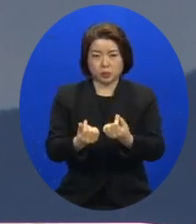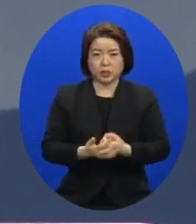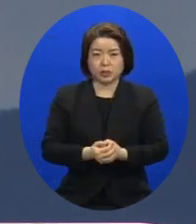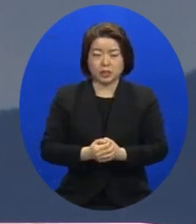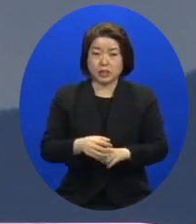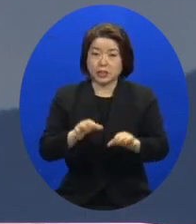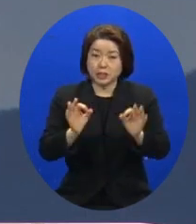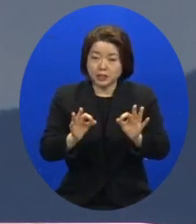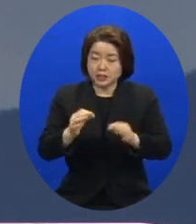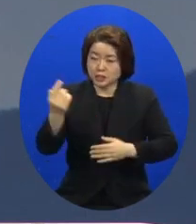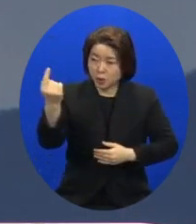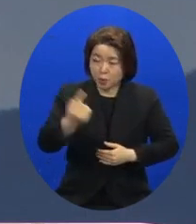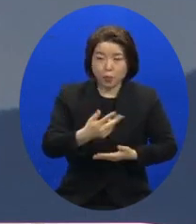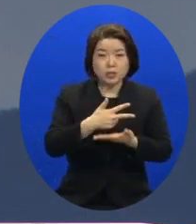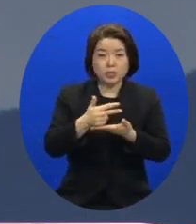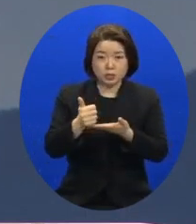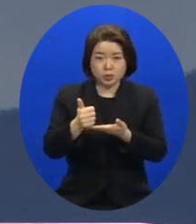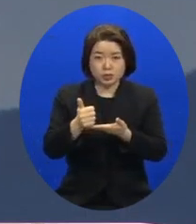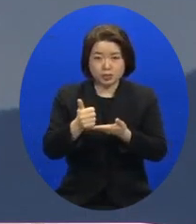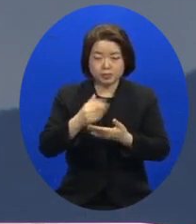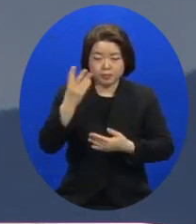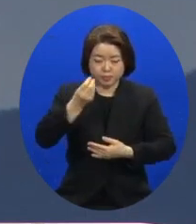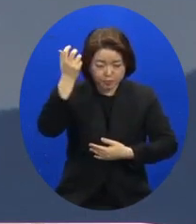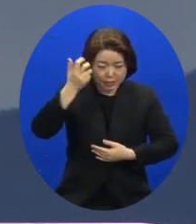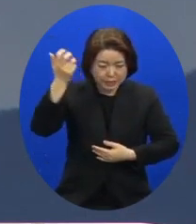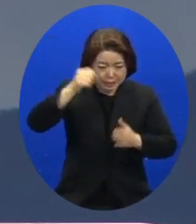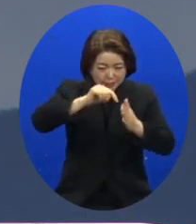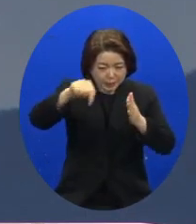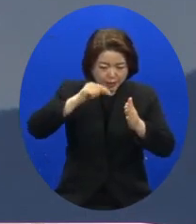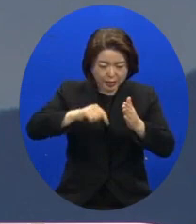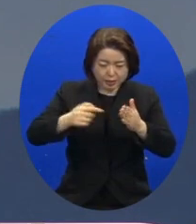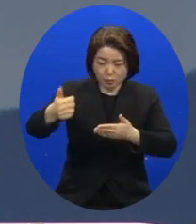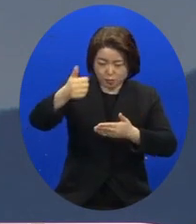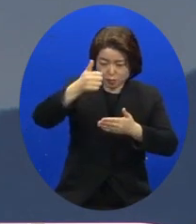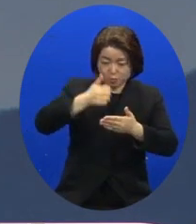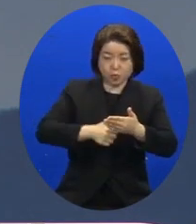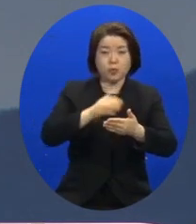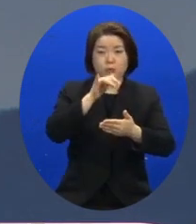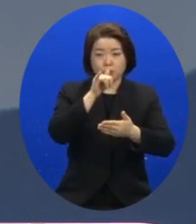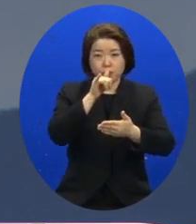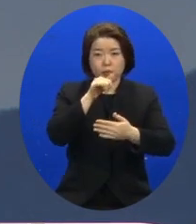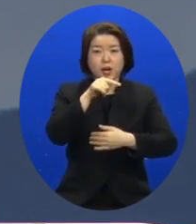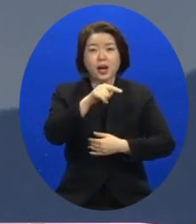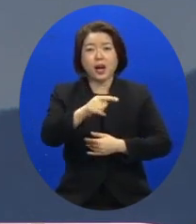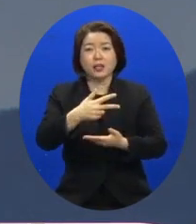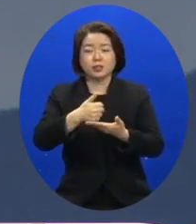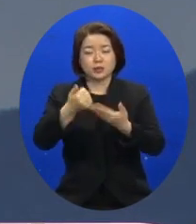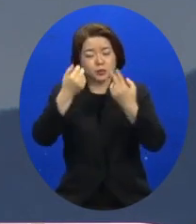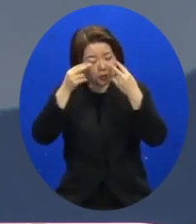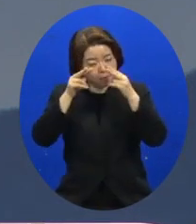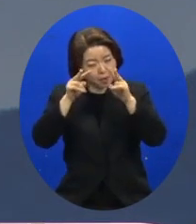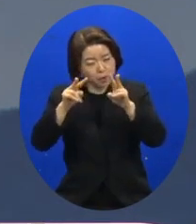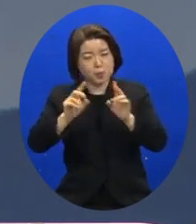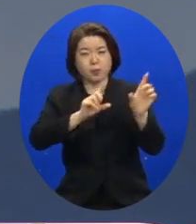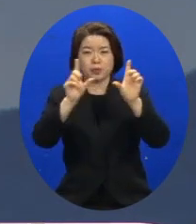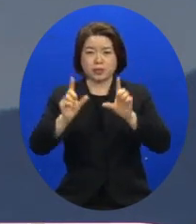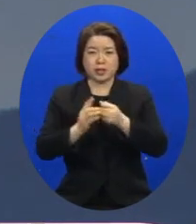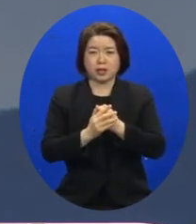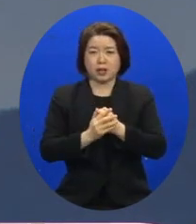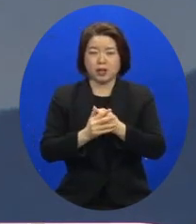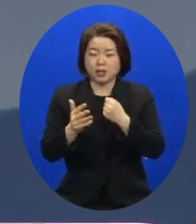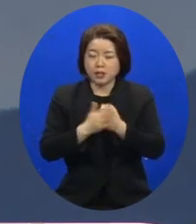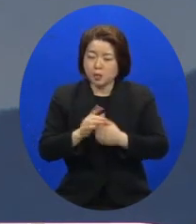이제 오실 주님이 성령 안에서 지금 우리 안에 오셨으니 그 주님을 바라보고 사는 겁니다. 그러니